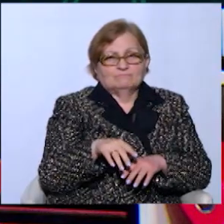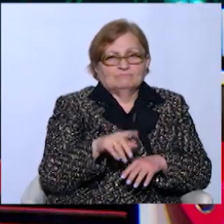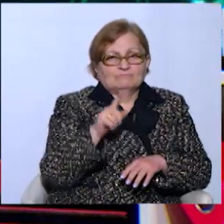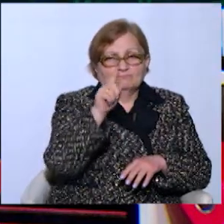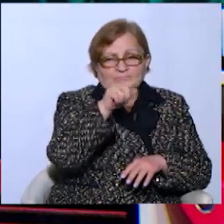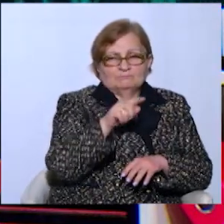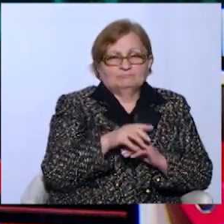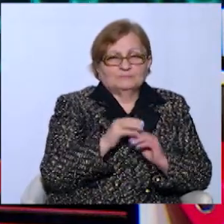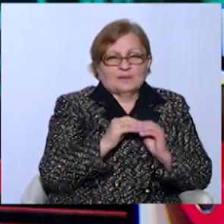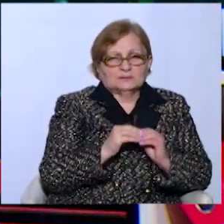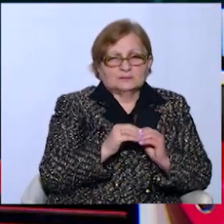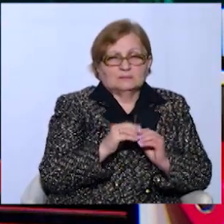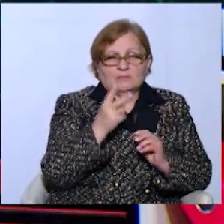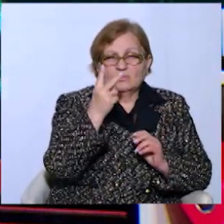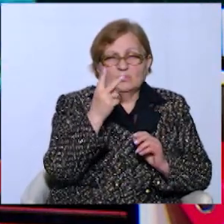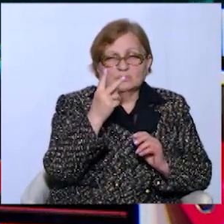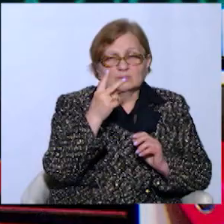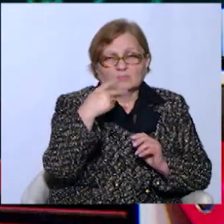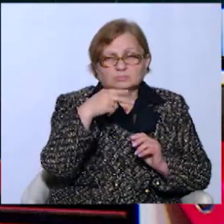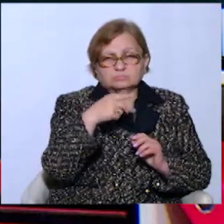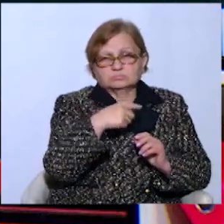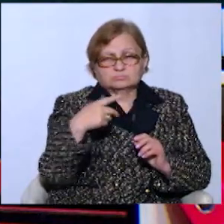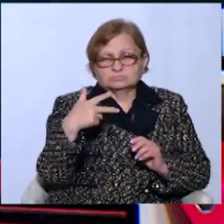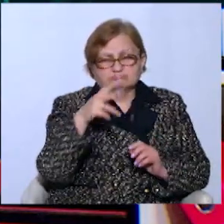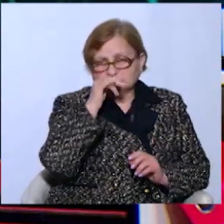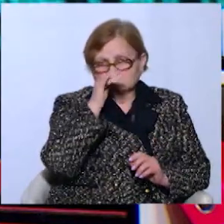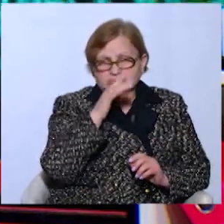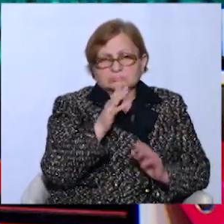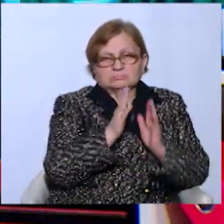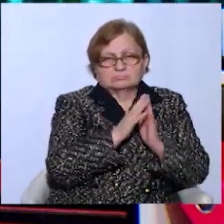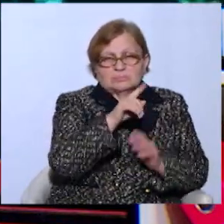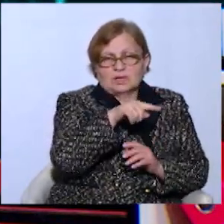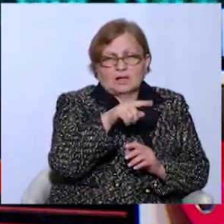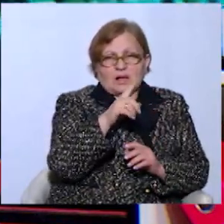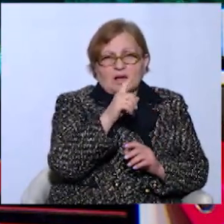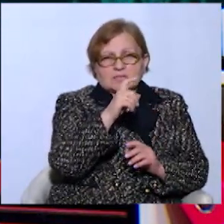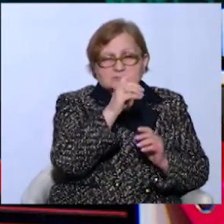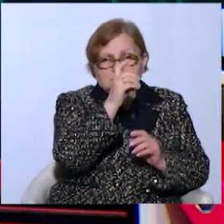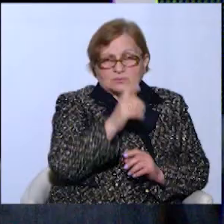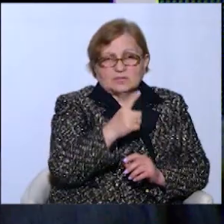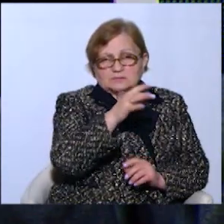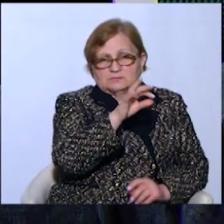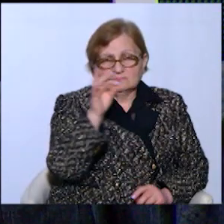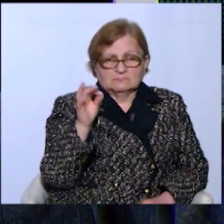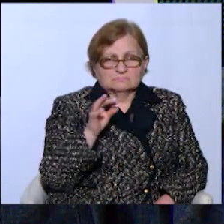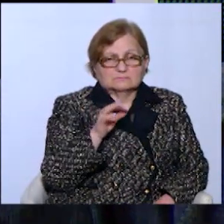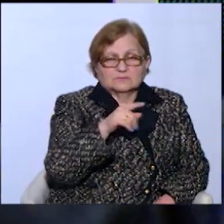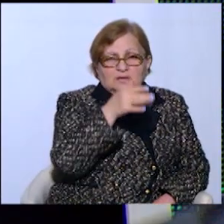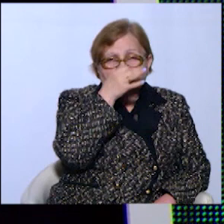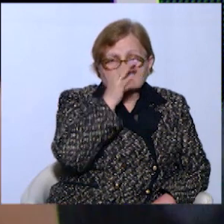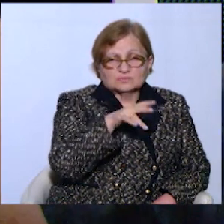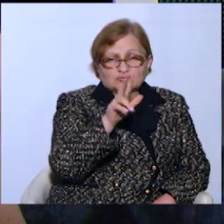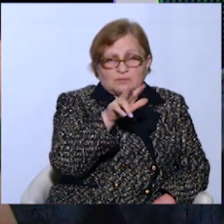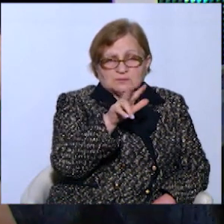გადავედით ათეულებზე. 2 ათეულს ვერ ვაკლებთ 3 ათეულს. ამიტომ მივდივართ ასეულებთან. ვიღებთ ერთ ასეულს, აქ რჩება 3